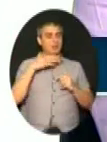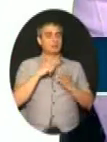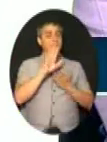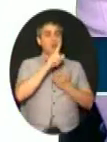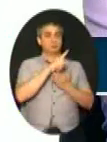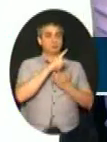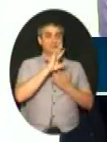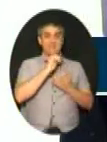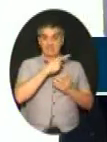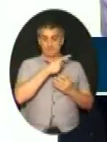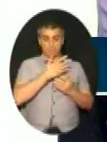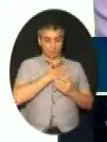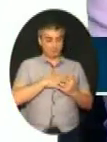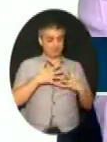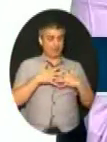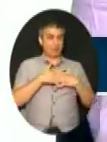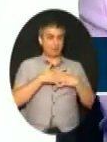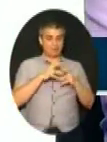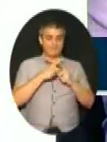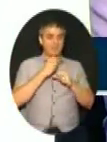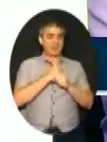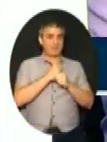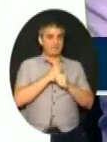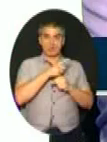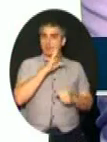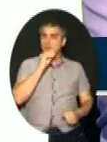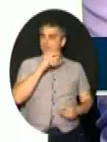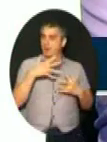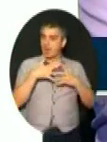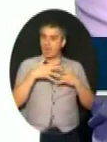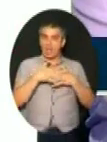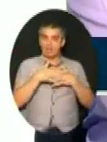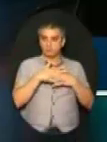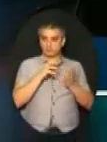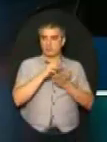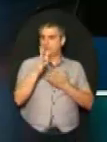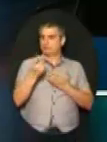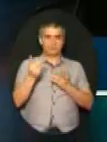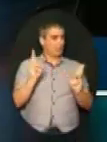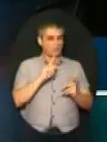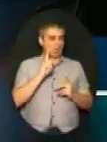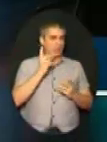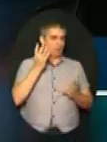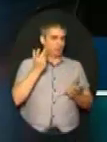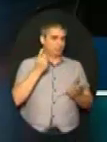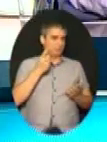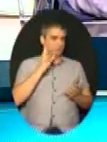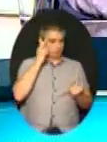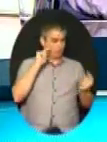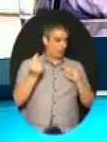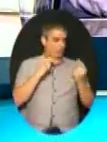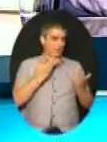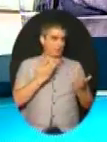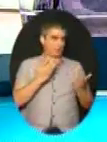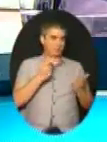בחוץ. אם רוצים אחדות, כאשר מפלגת העבודה והבית היהודי נמצאים... אתה מדבר על אחדות ולצאת החוצה. אתה לא שם לב אוקסמירון? אתה שם